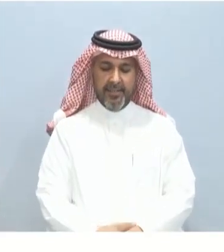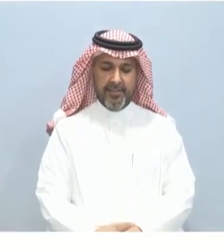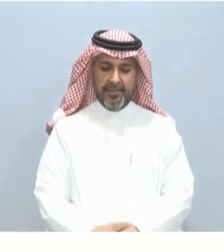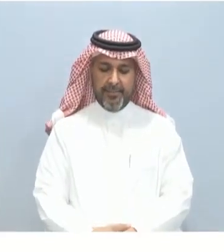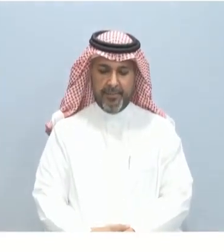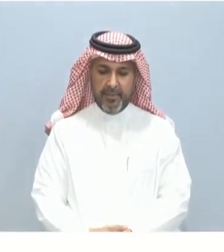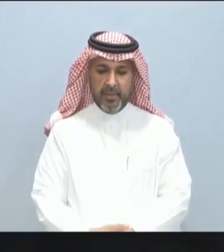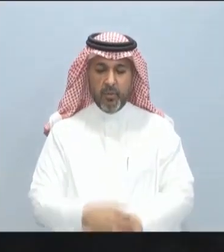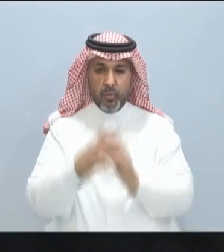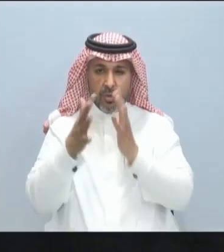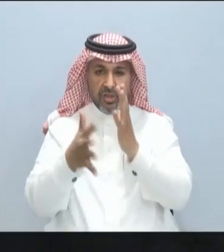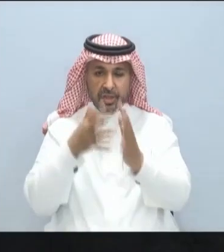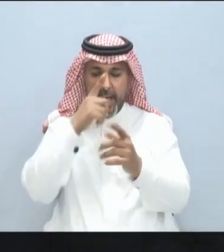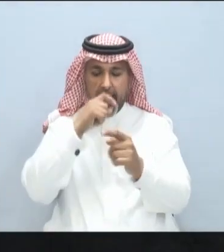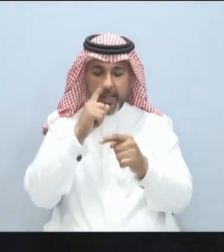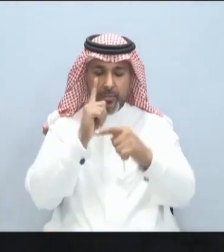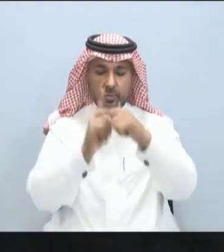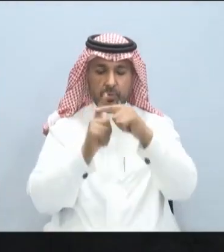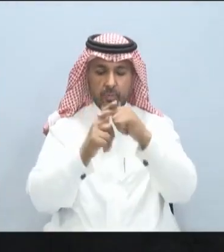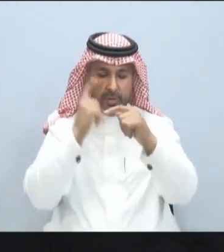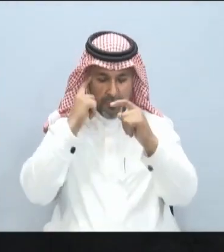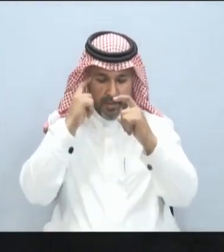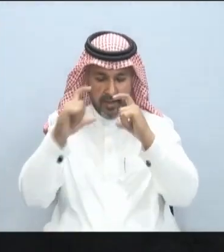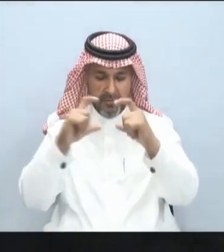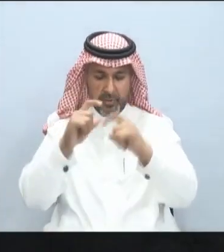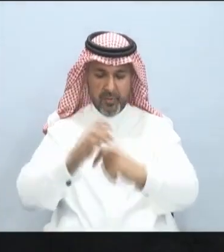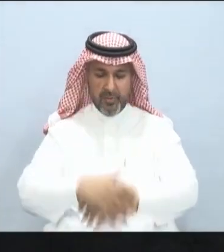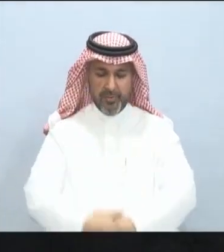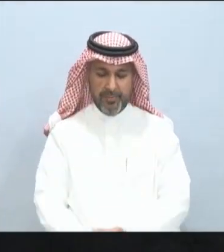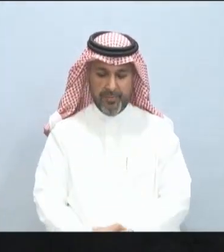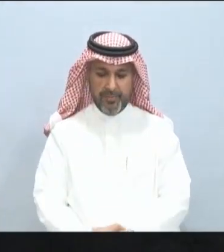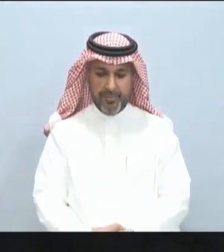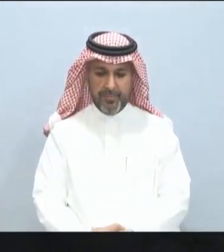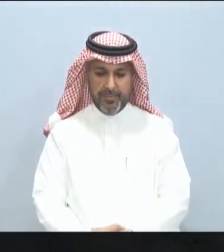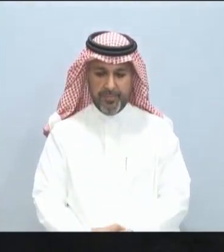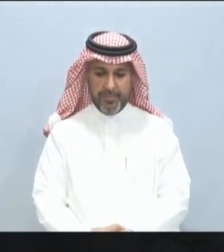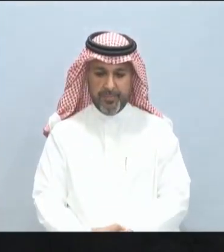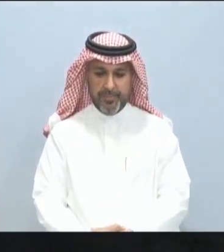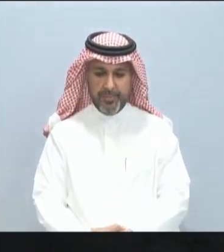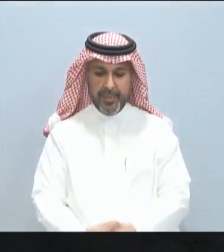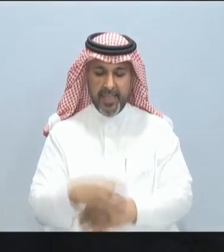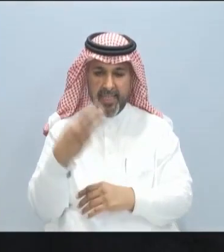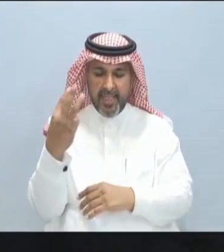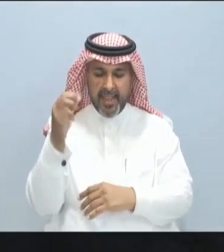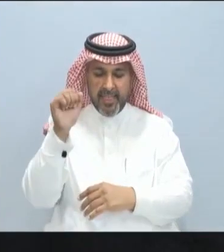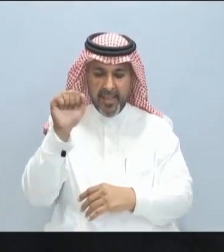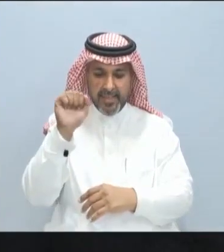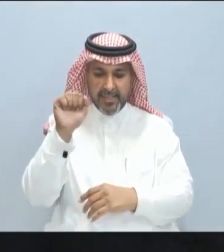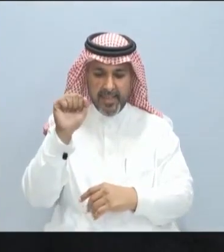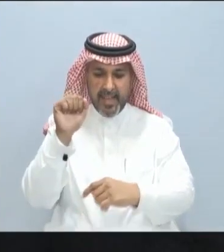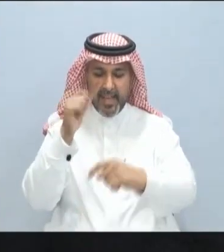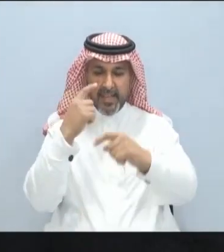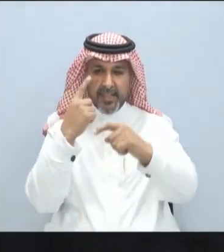تحققت الشروط ما هي الفائده نستطيع كتابته على شكل مربع ماذا هل هو مربع مجموع ام مربع فرق